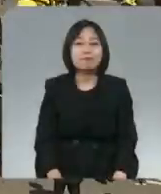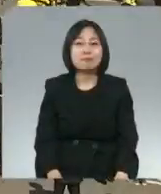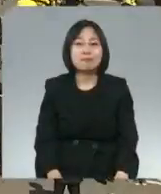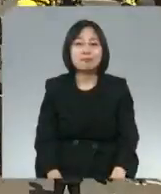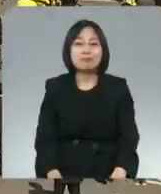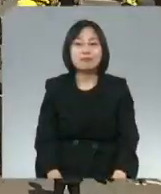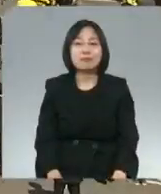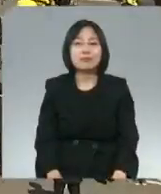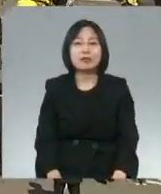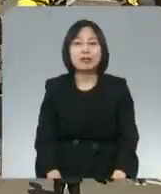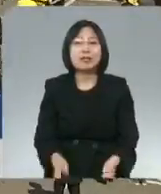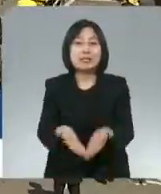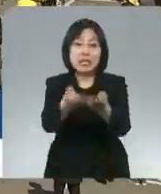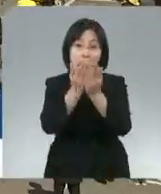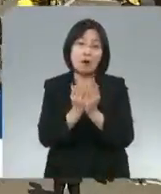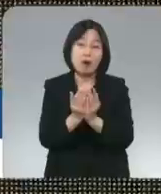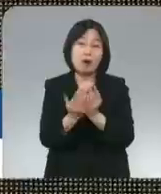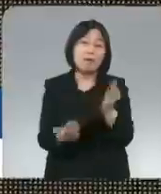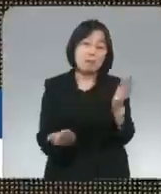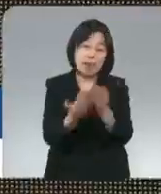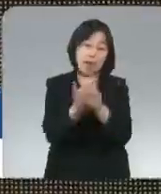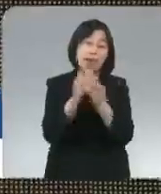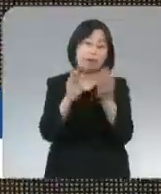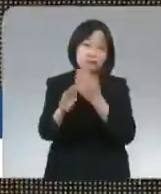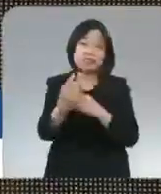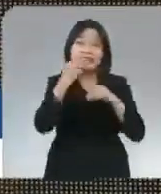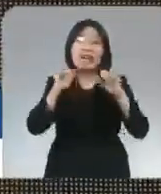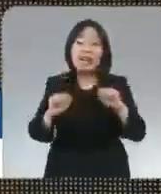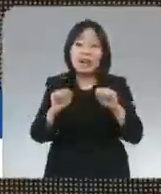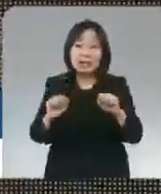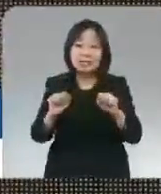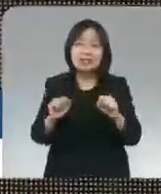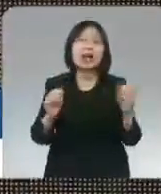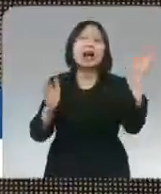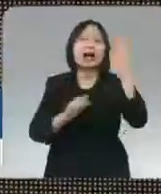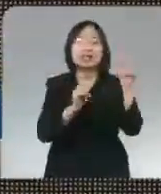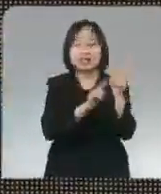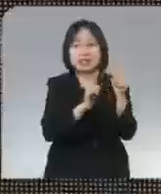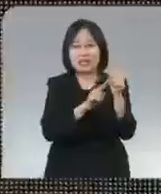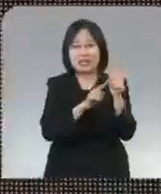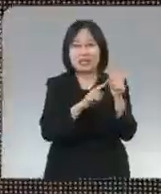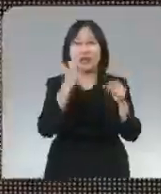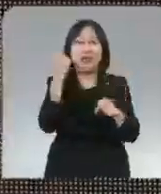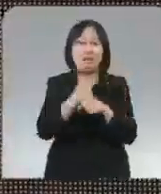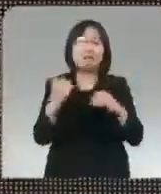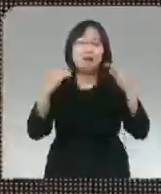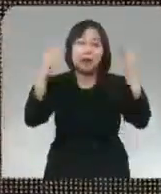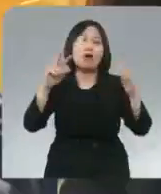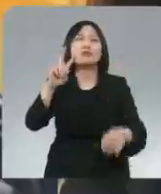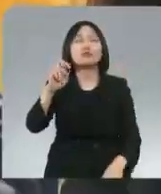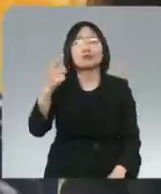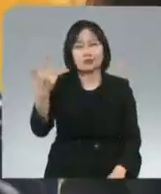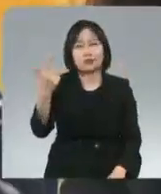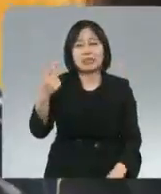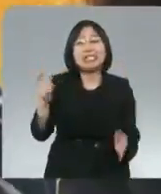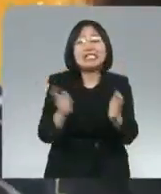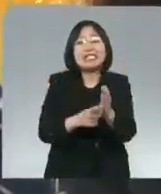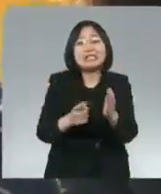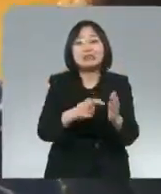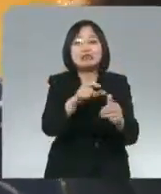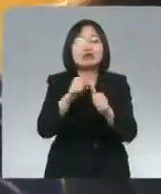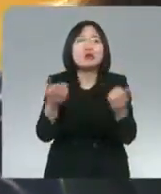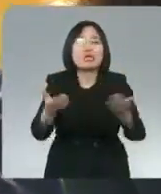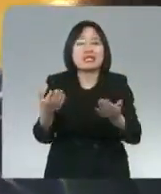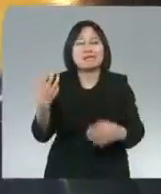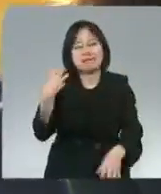à l'occasion du huitième anniversaire du naufrage du ferry si walt 6 avril différents événements eu lieu en corée du sud à commencer par une